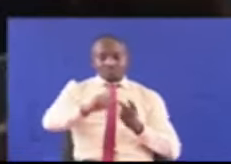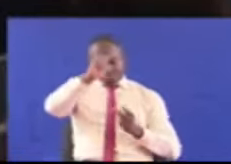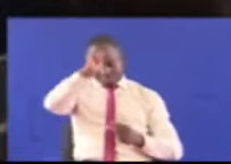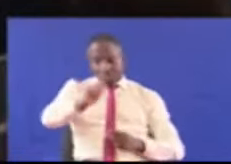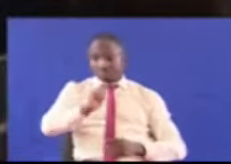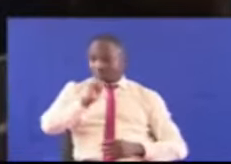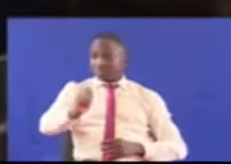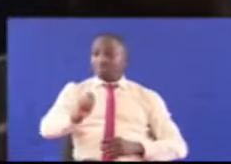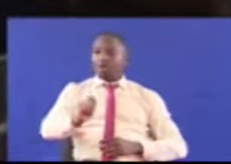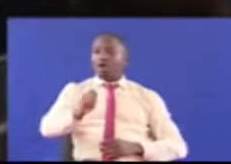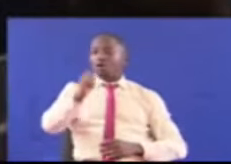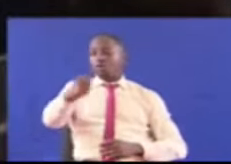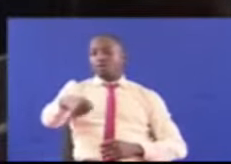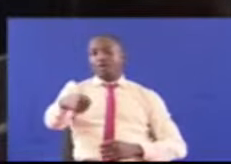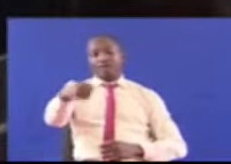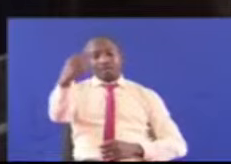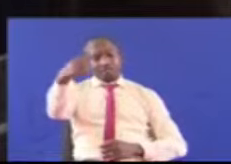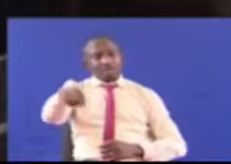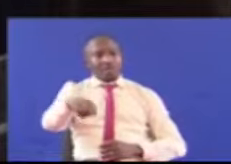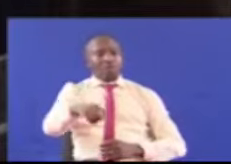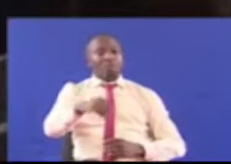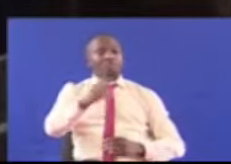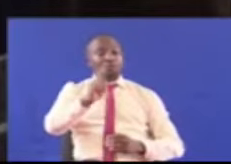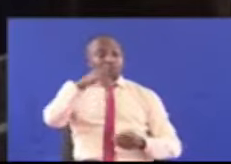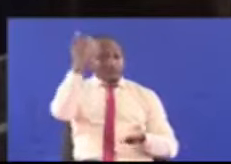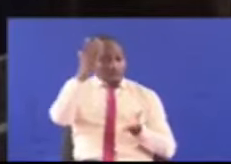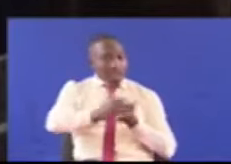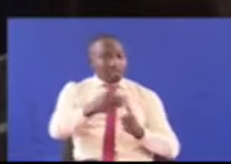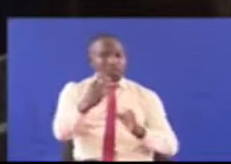sana. You deserve it.